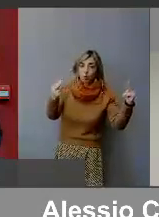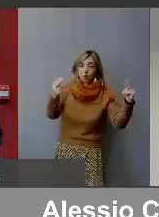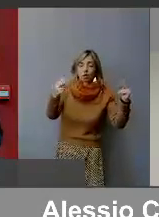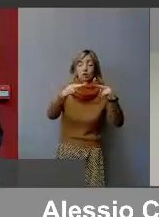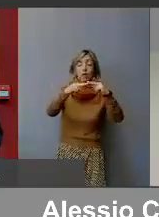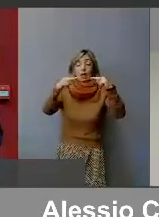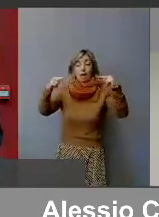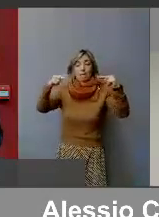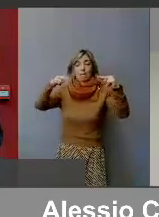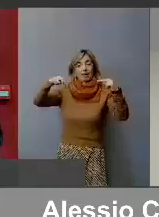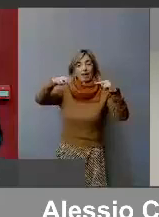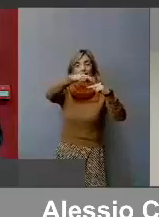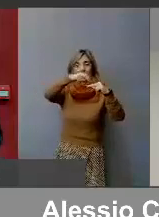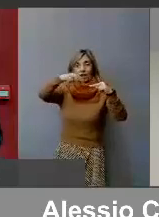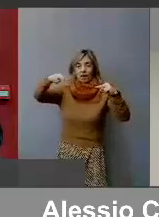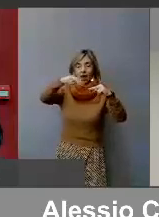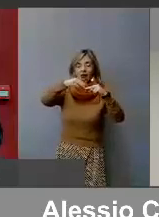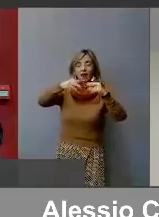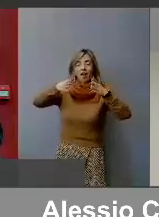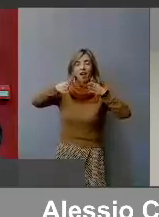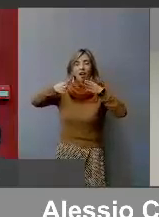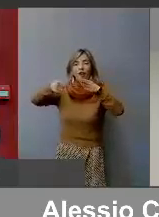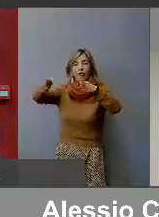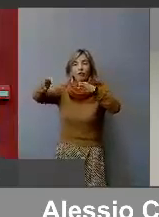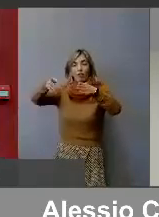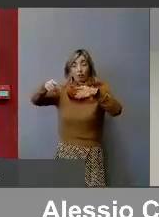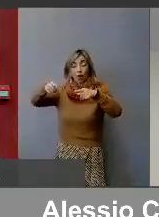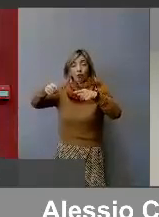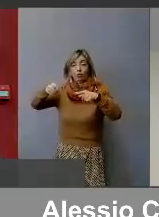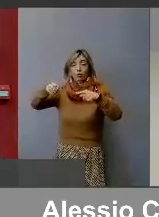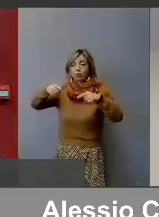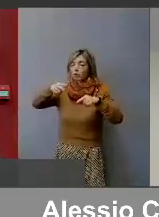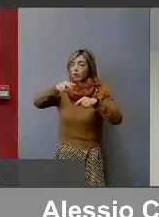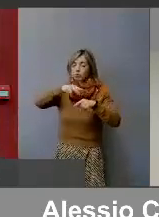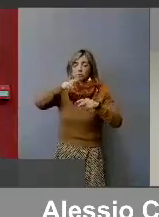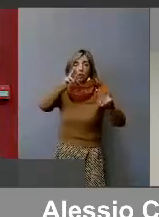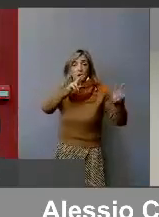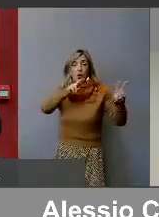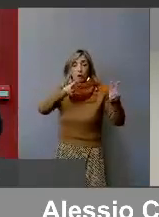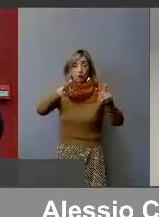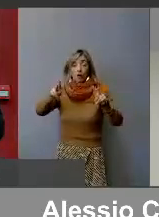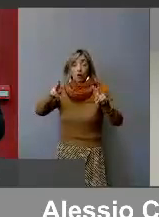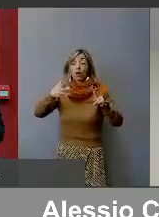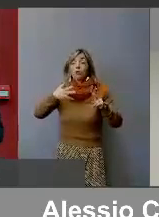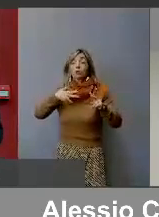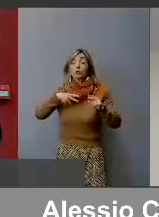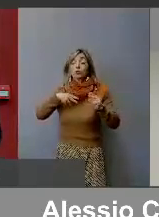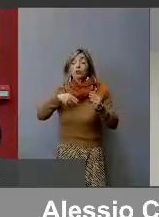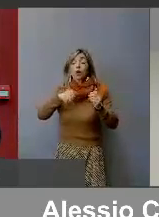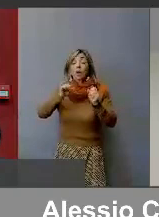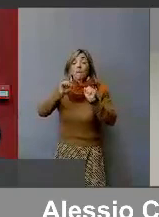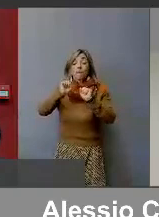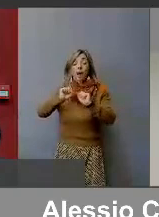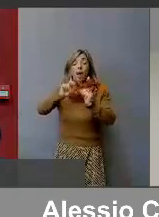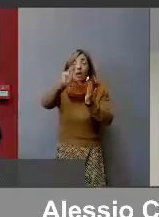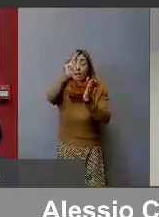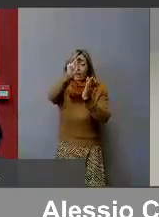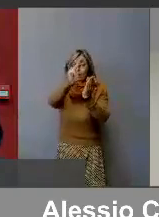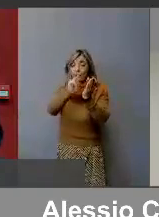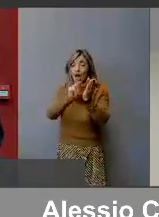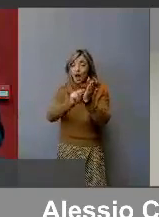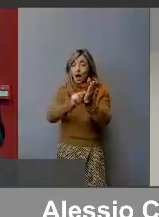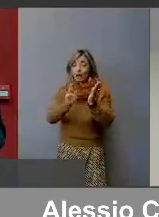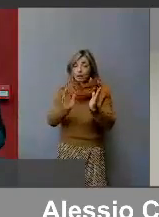è stata costituita una banca dati che consta di circa 450 manufatti di